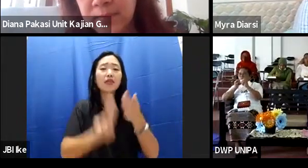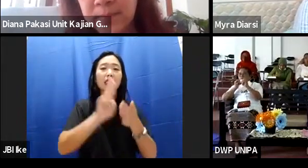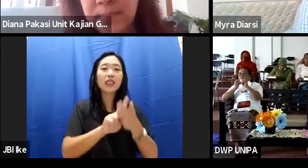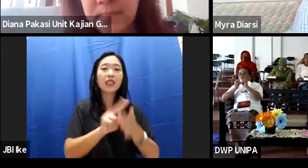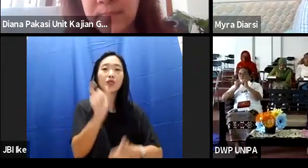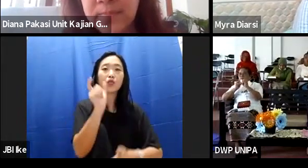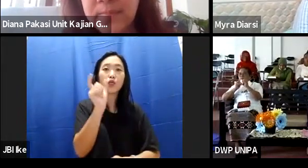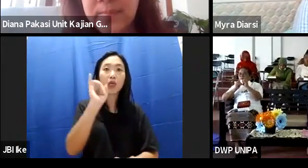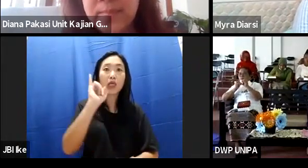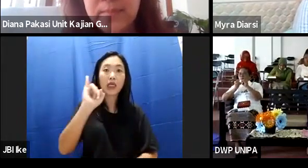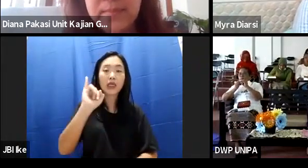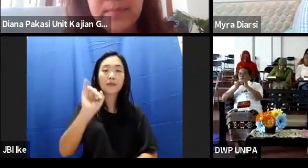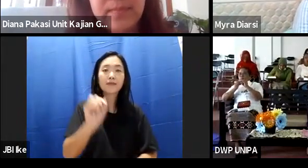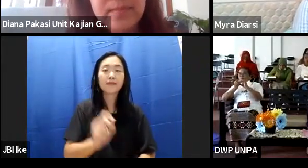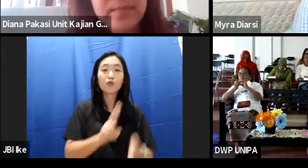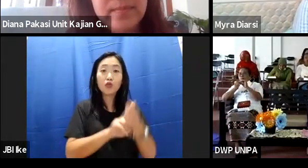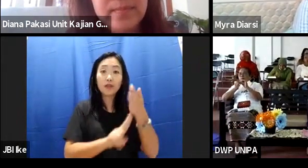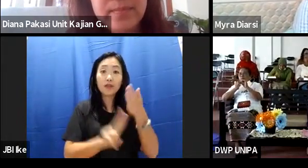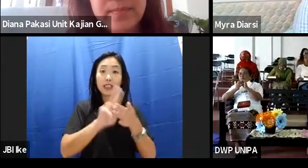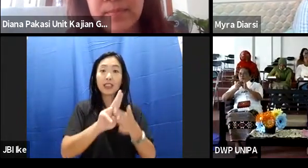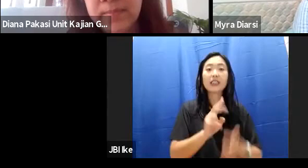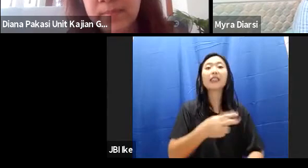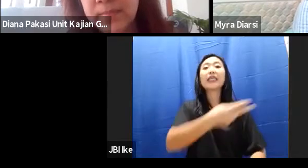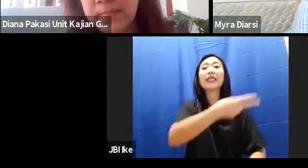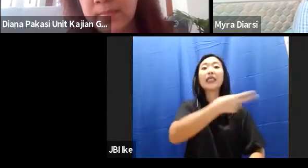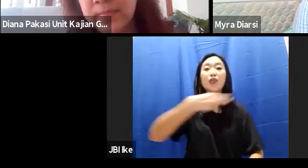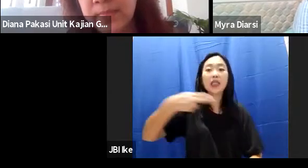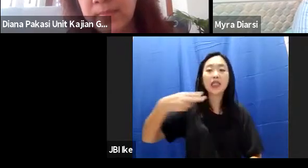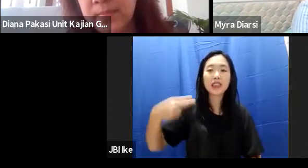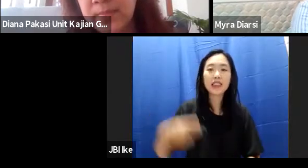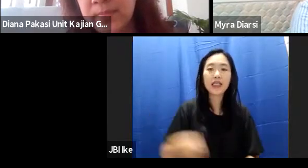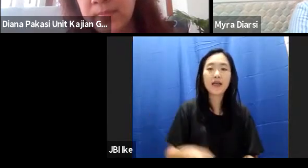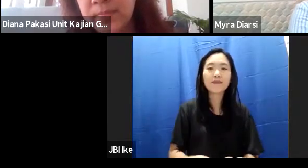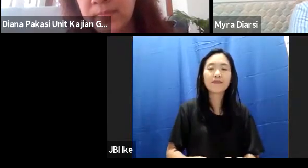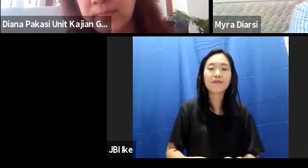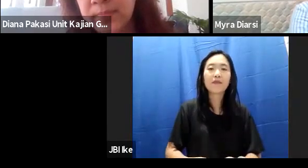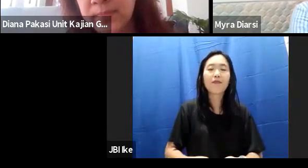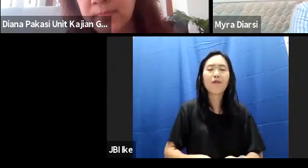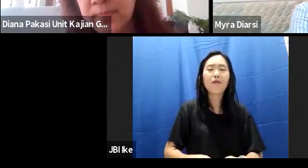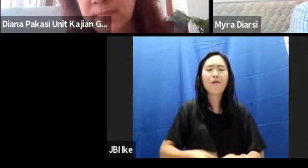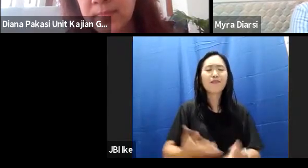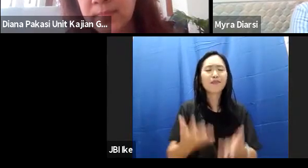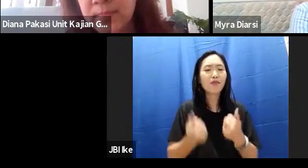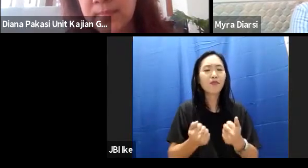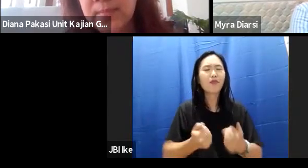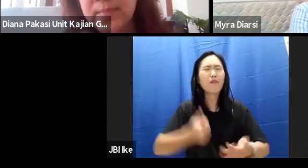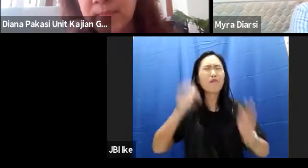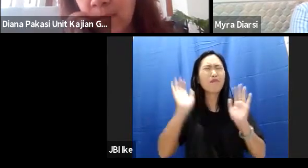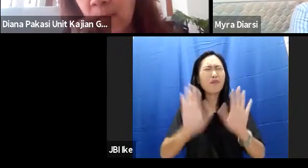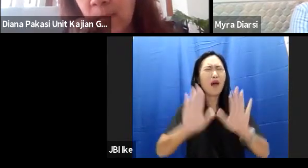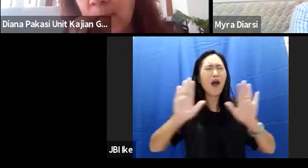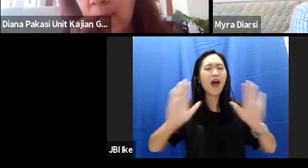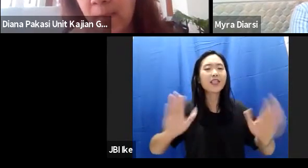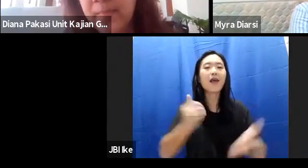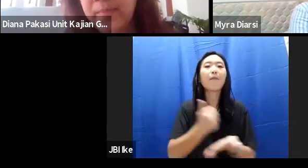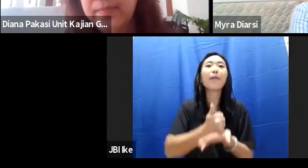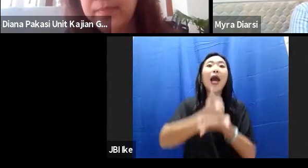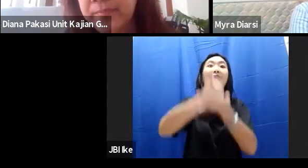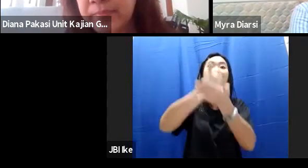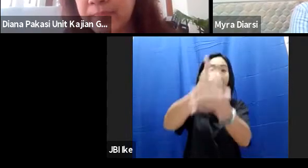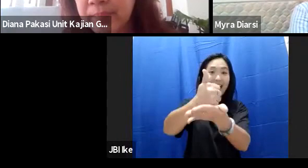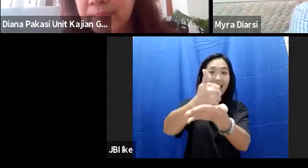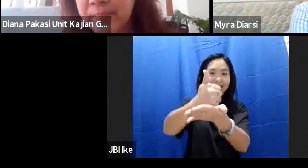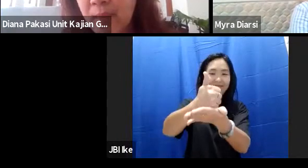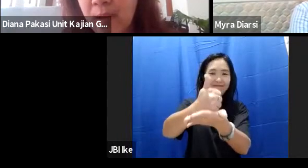penghargaan, diantaranya penghargaan dari Society and Governance in Melanesia, SSGM, program dari